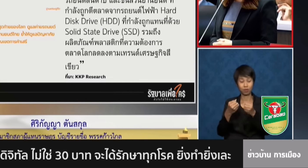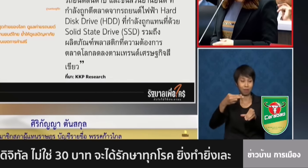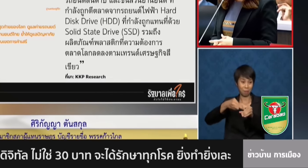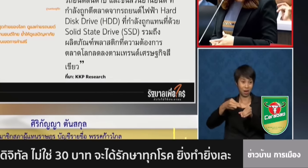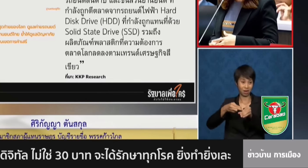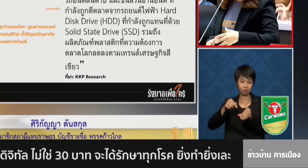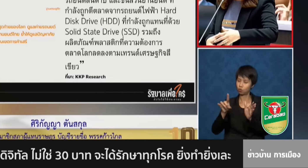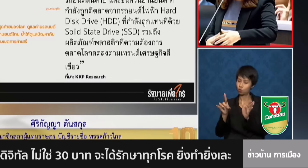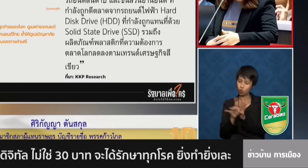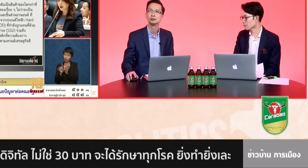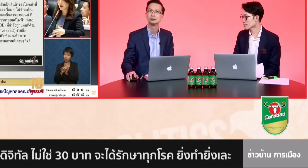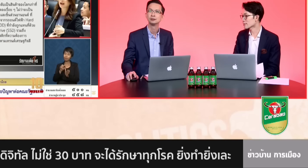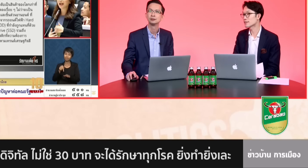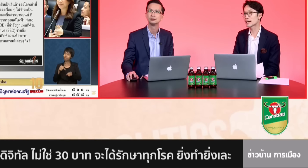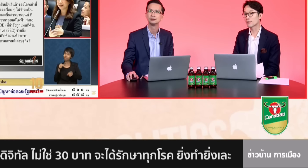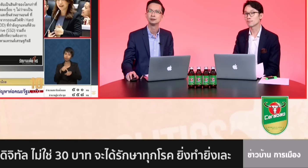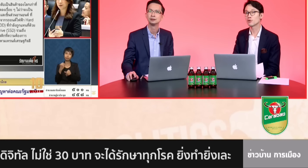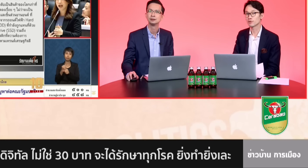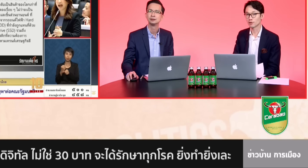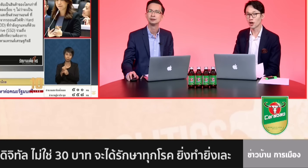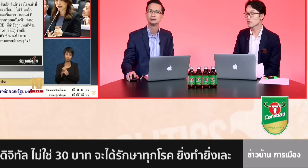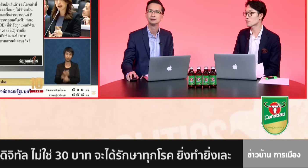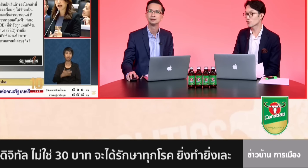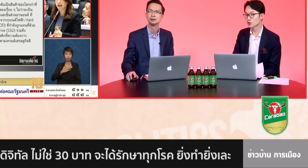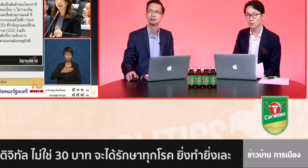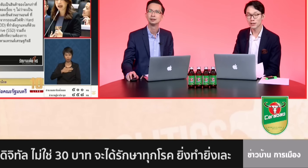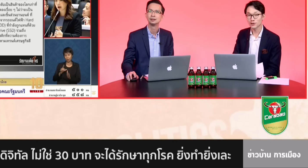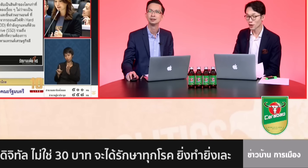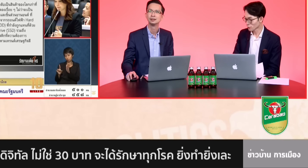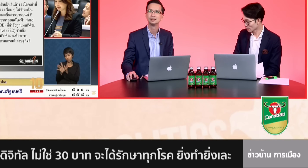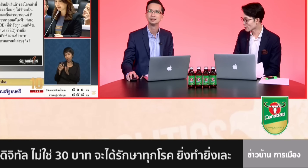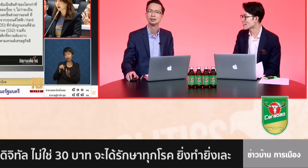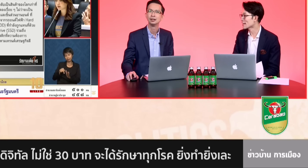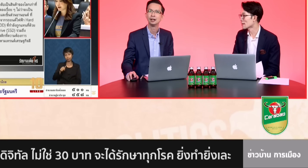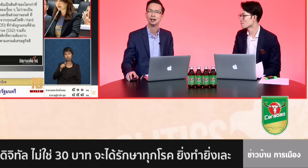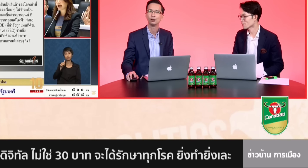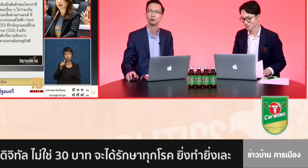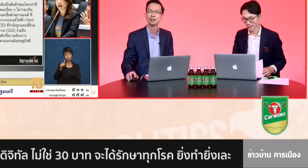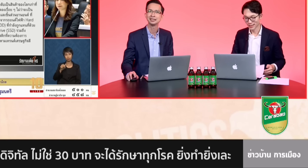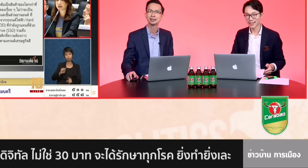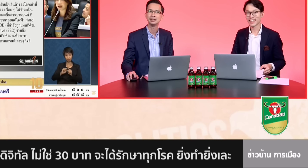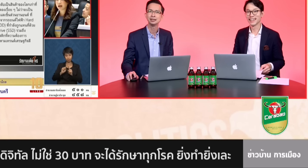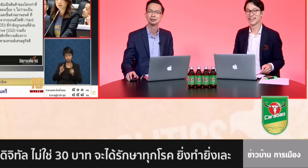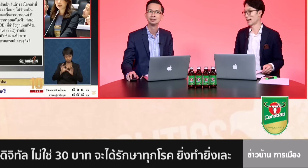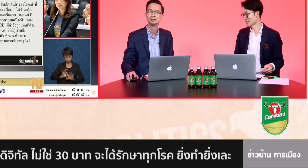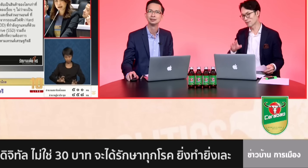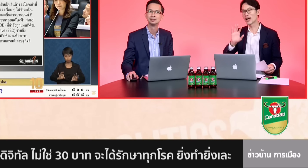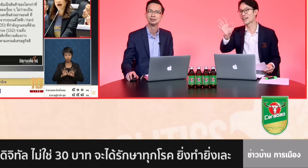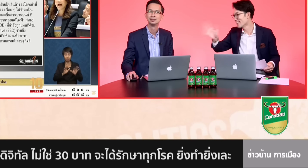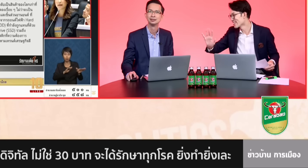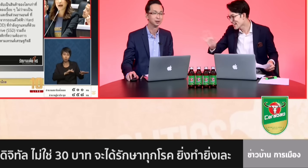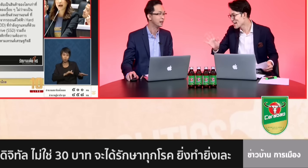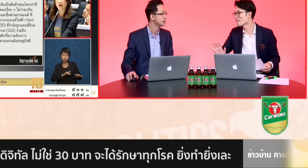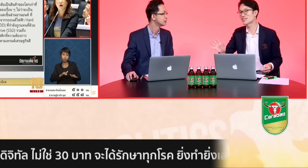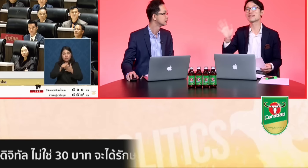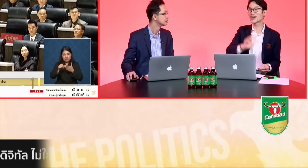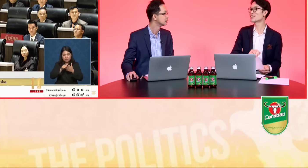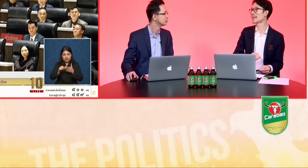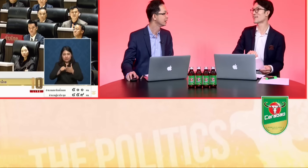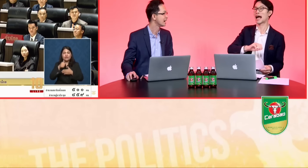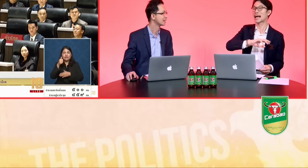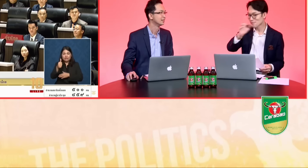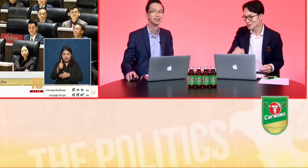โยคสุดท้ายเมื่อกี้กับคำพูดลองไปย้อนฟังดูอีกทีก็ได ้ขอดูหน้าอีกสักทีดิ อาจจะไม่ต้องแล้ว ใช่ไหม ไม่ต้อง